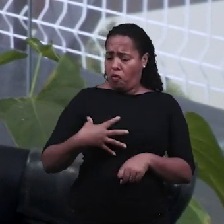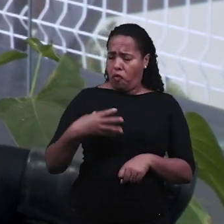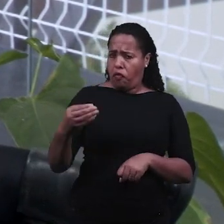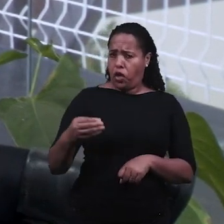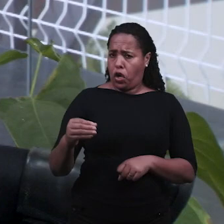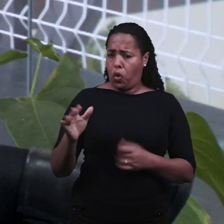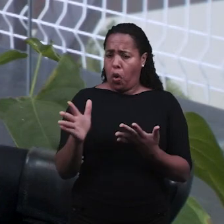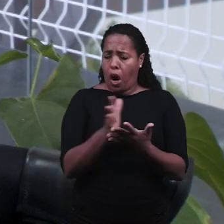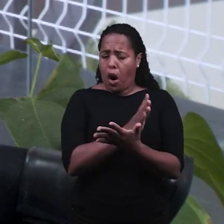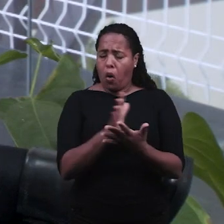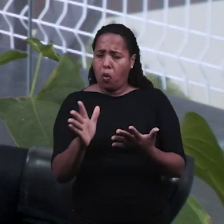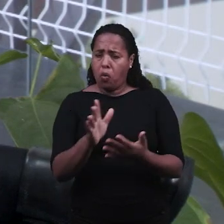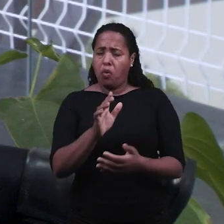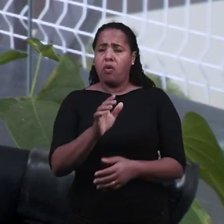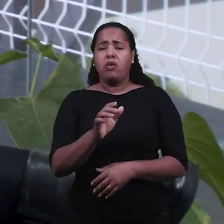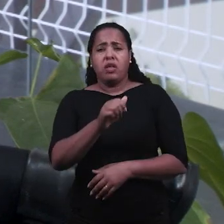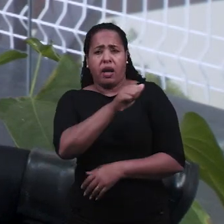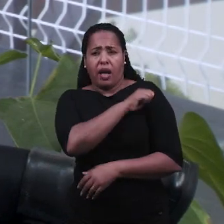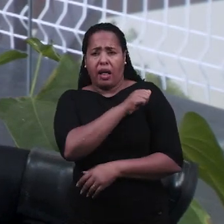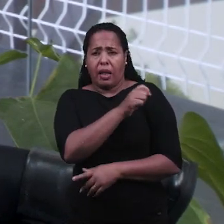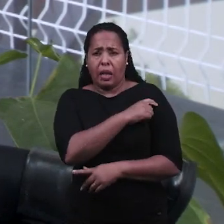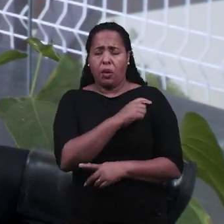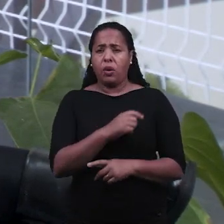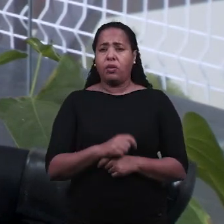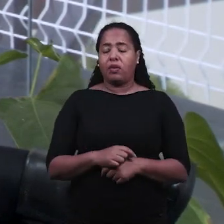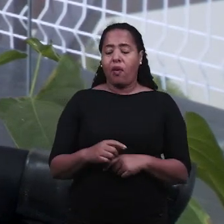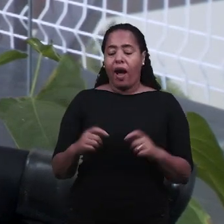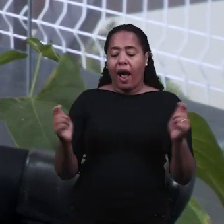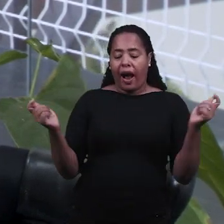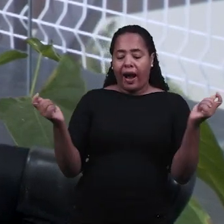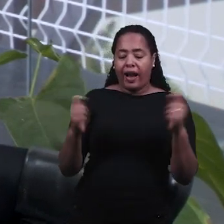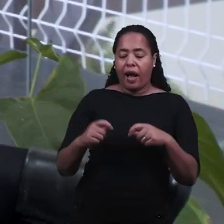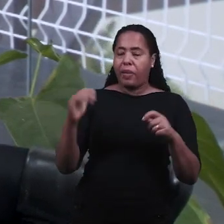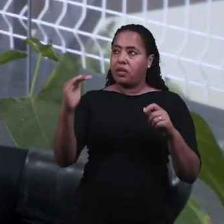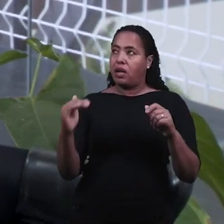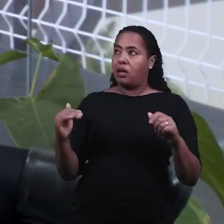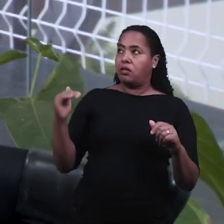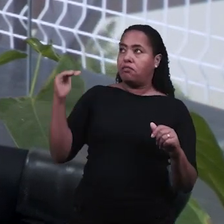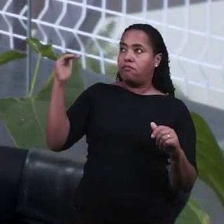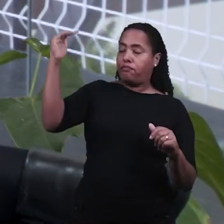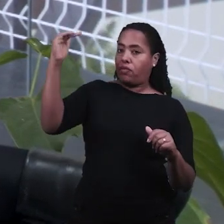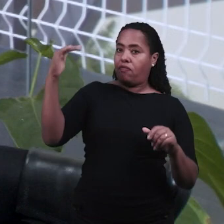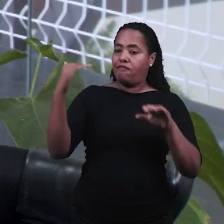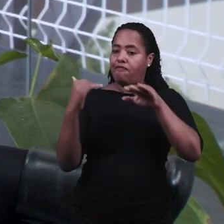présente une capacité cognitive au-dessus des autres, de la moyenne,